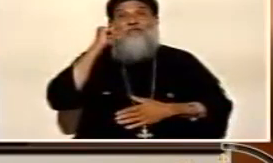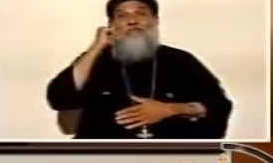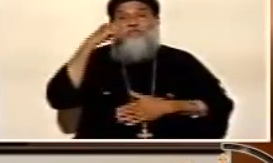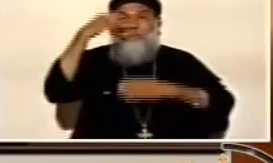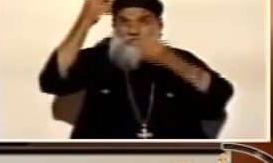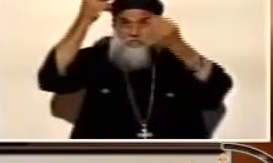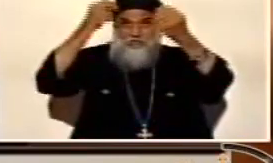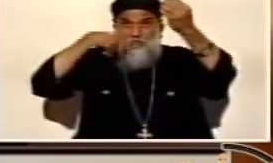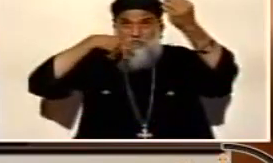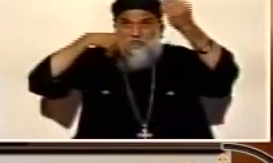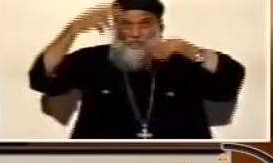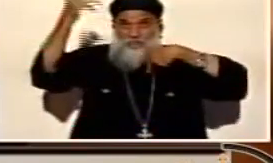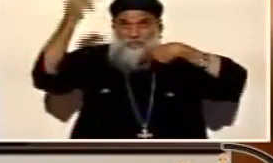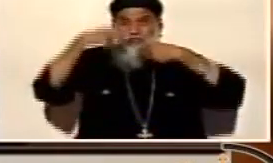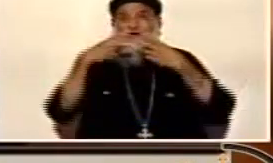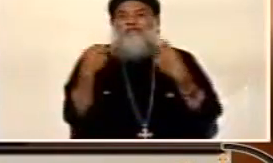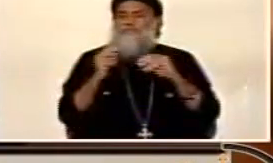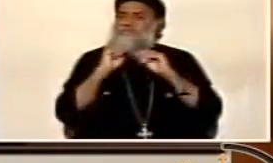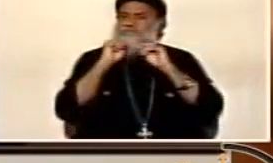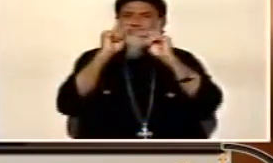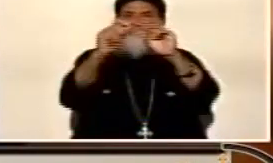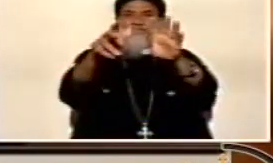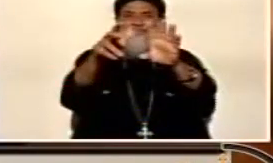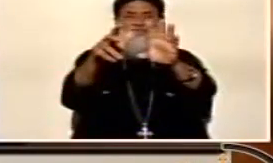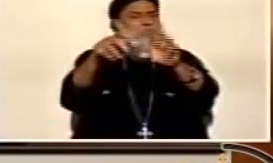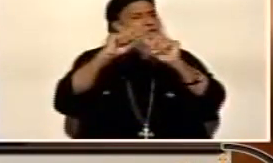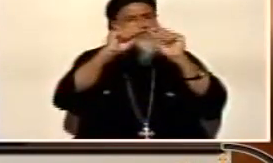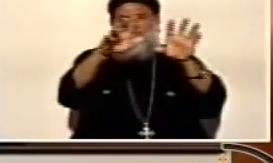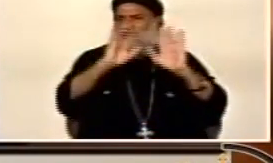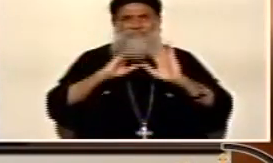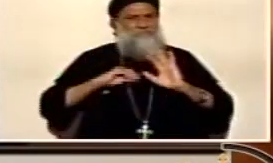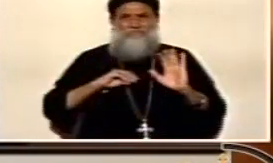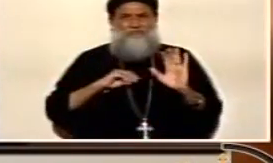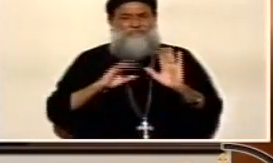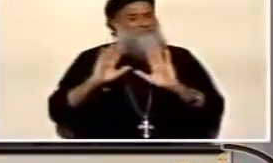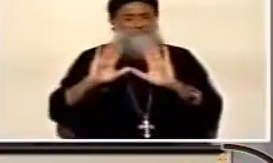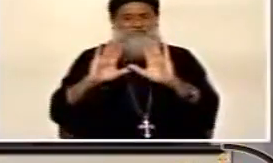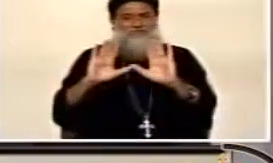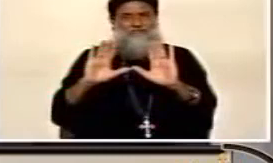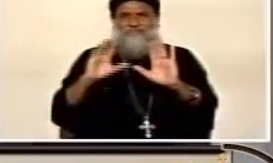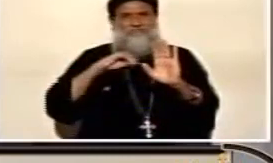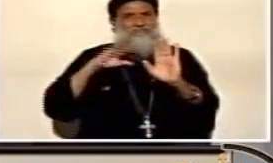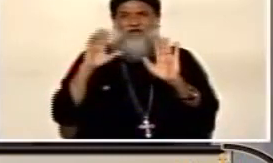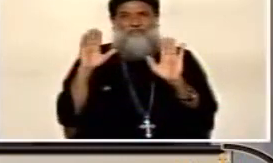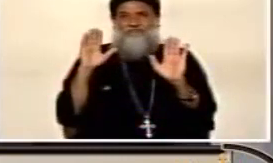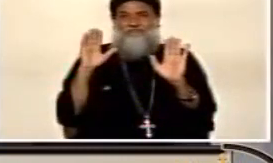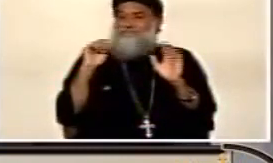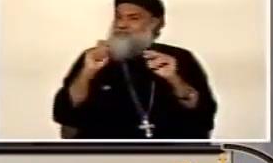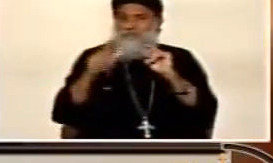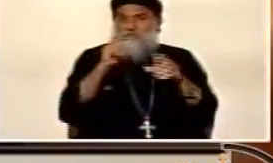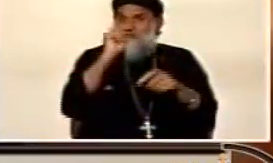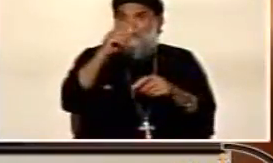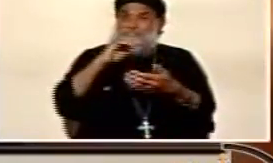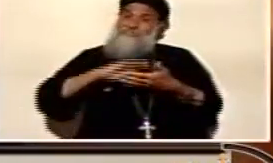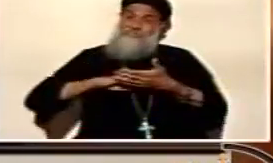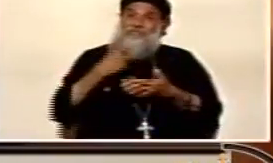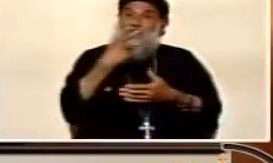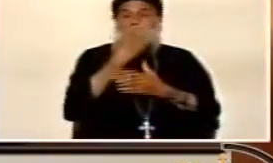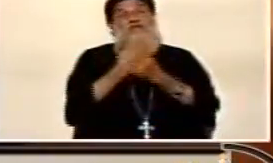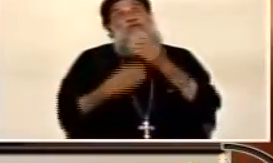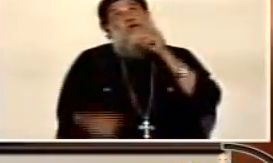ولا يأخذون أو أكثر ما يأخذون، بني العلي، لأنهم أولاد